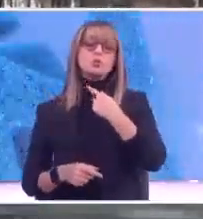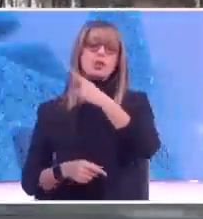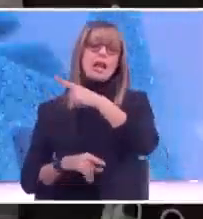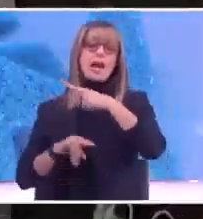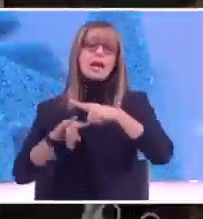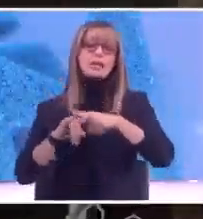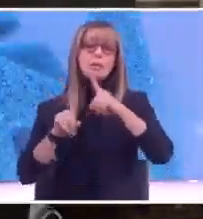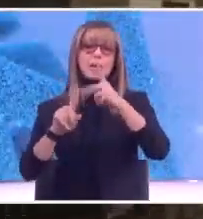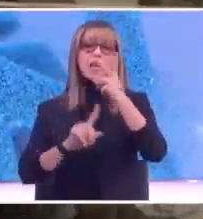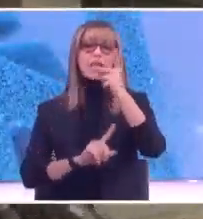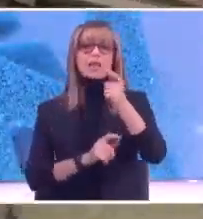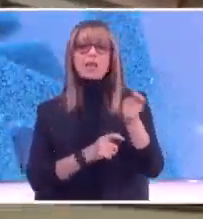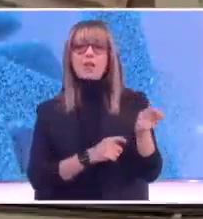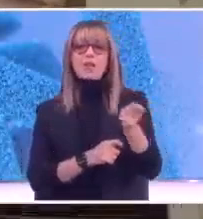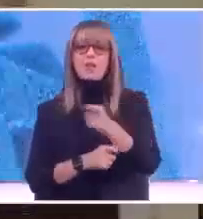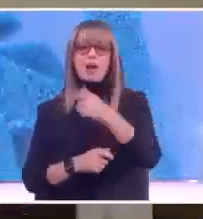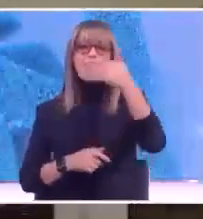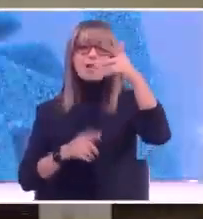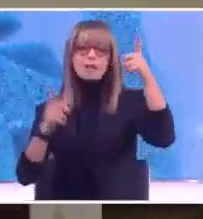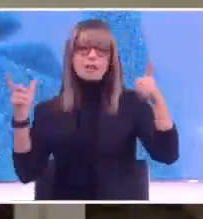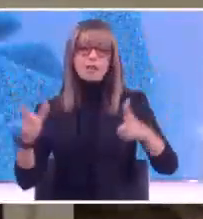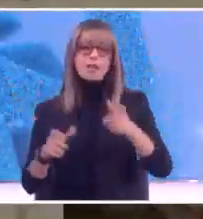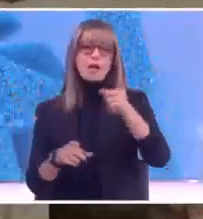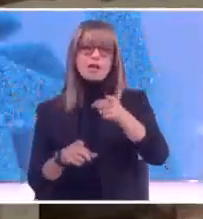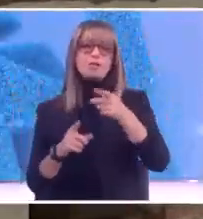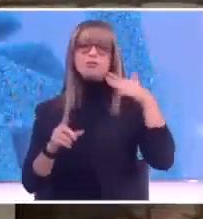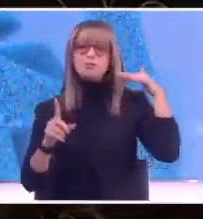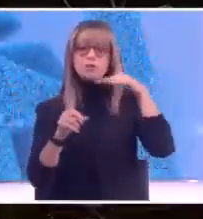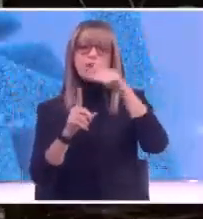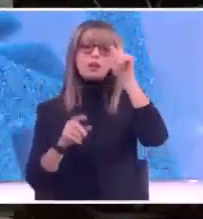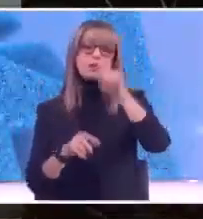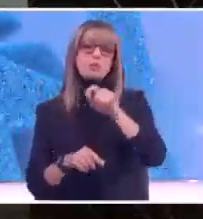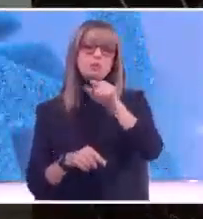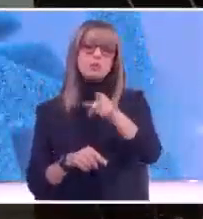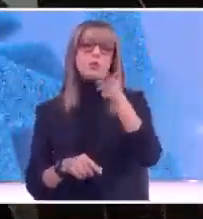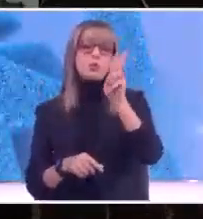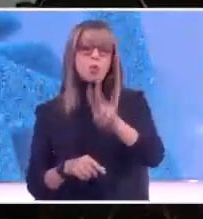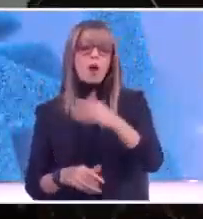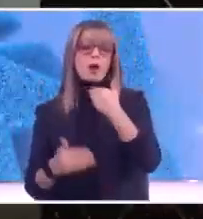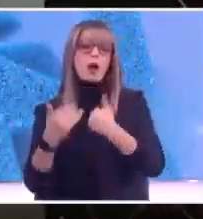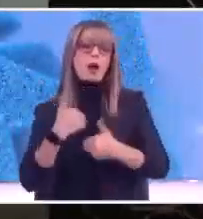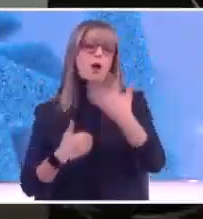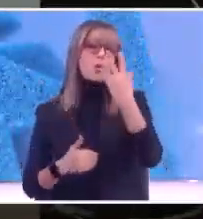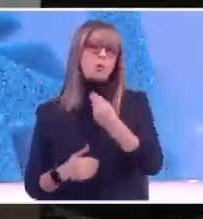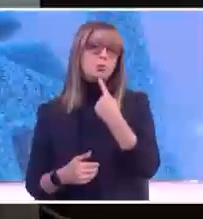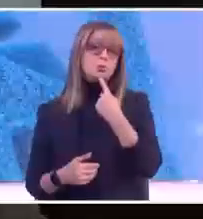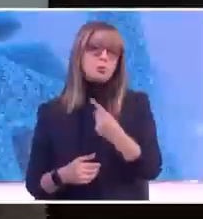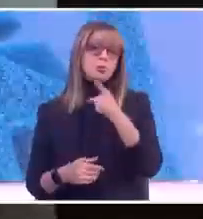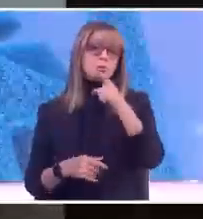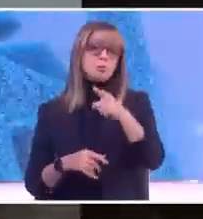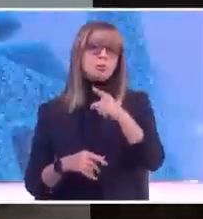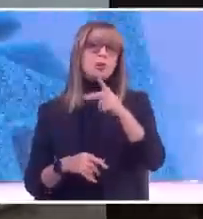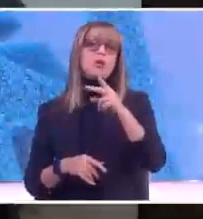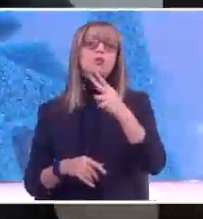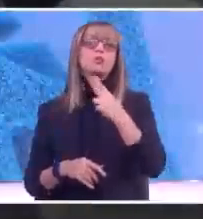itfaiye istasyonuna saldırdığını, olayda ölen ve yaralananlar olduğunu belirtti. Herson valisi de Rus askerlerinin kenti en